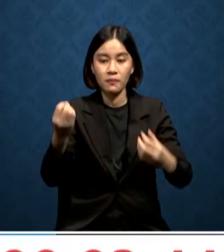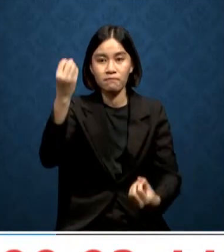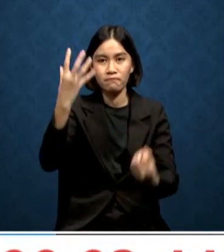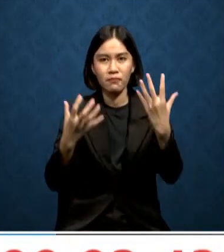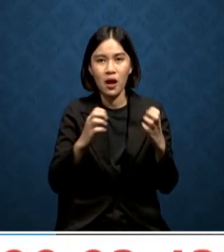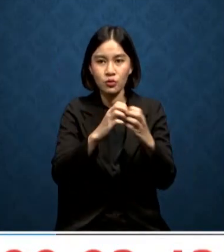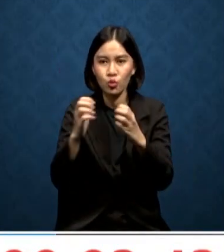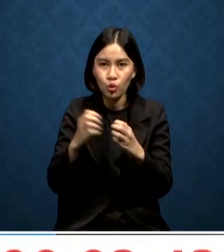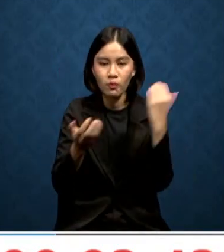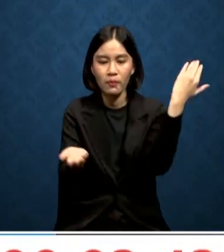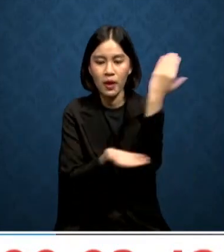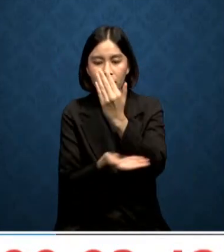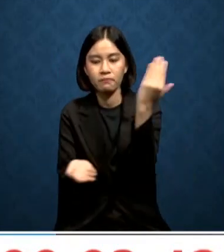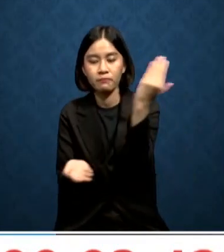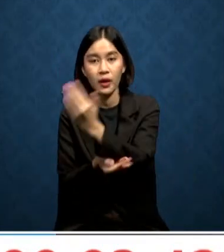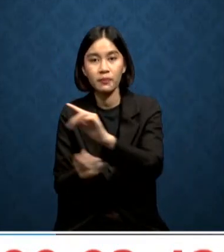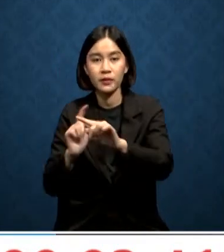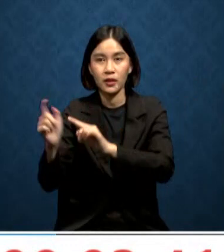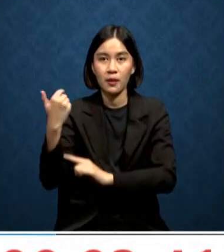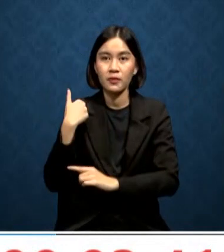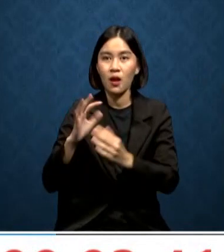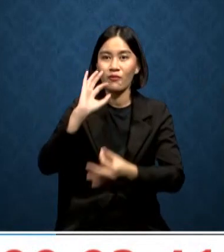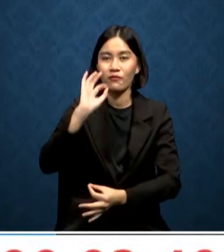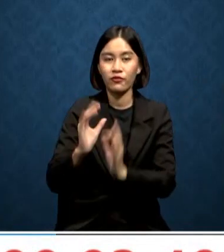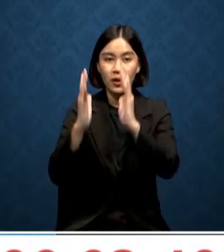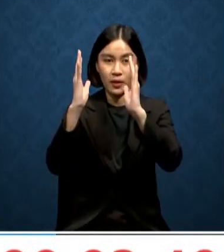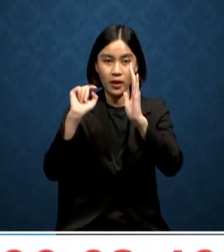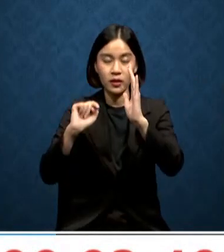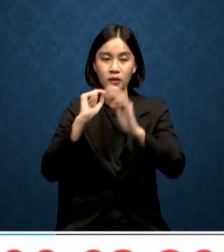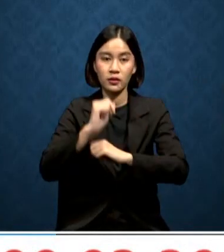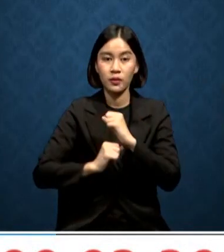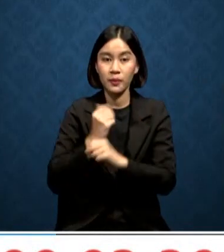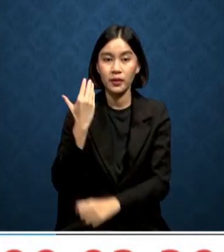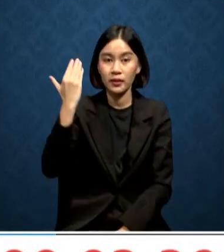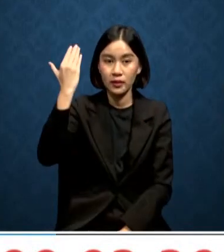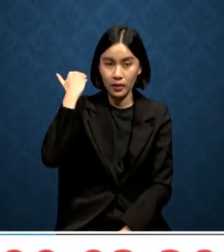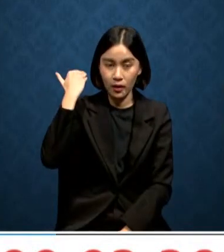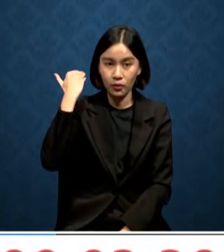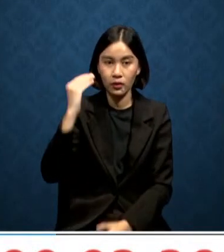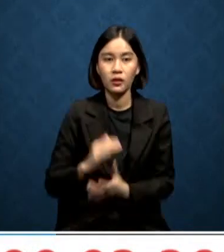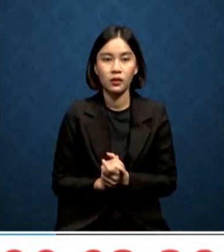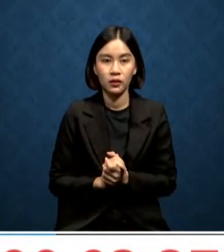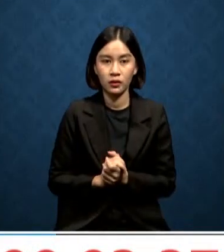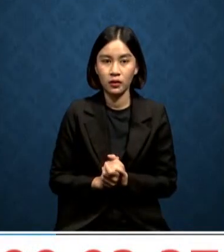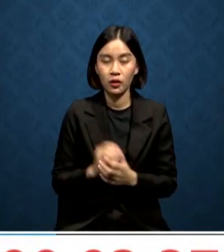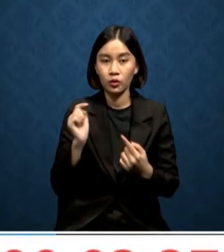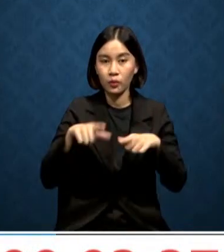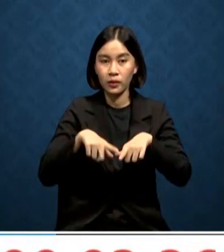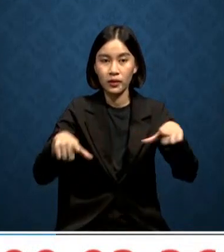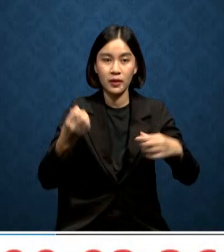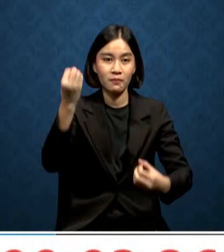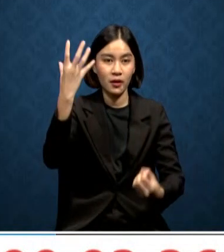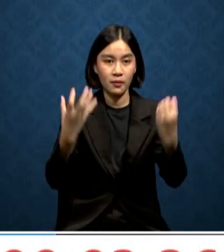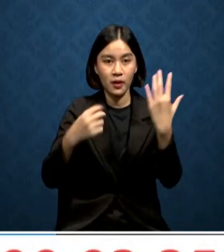กรุกทำลายก็คือไฟป่านะครับในปีที่ผ่านมาจึงทำให้พื้นที่ป่าไม้ของประเ